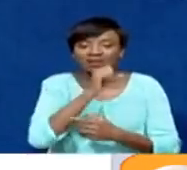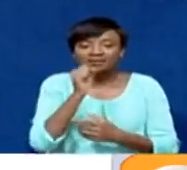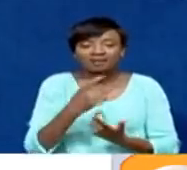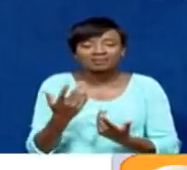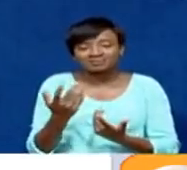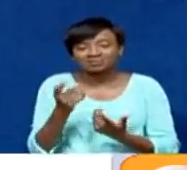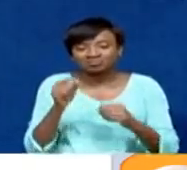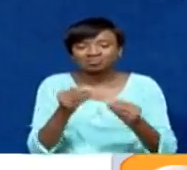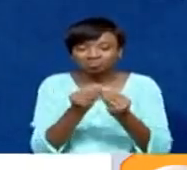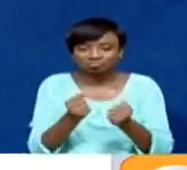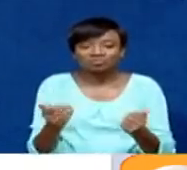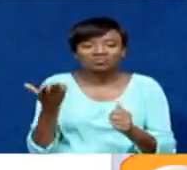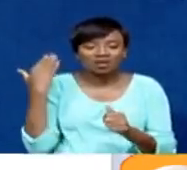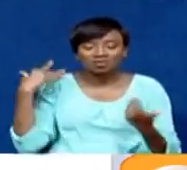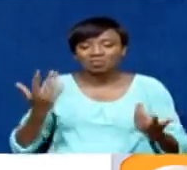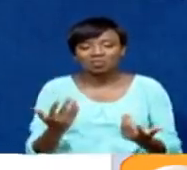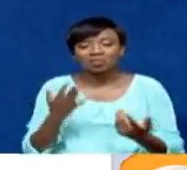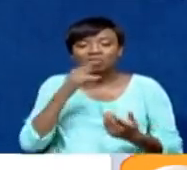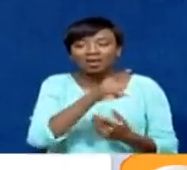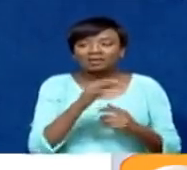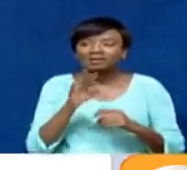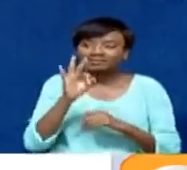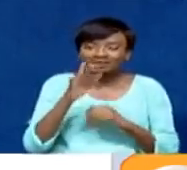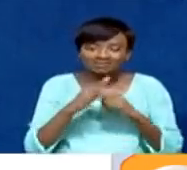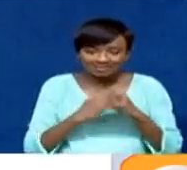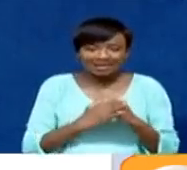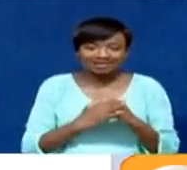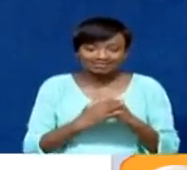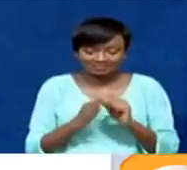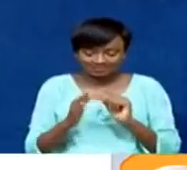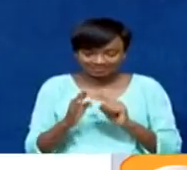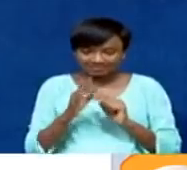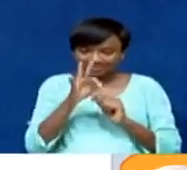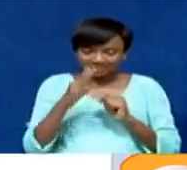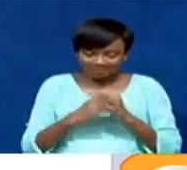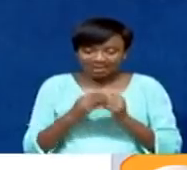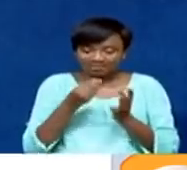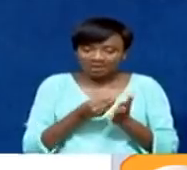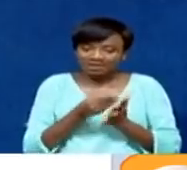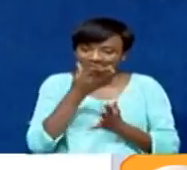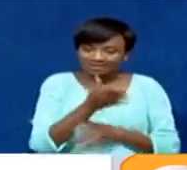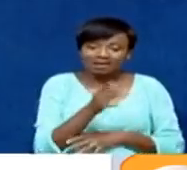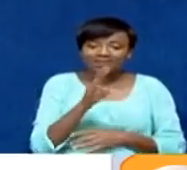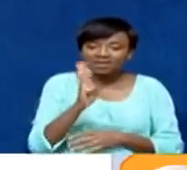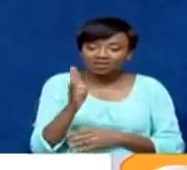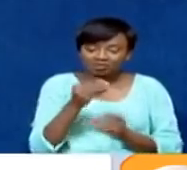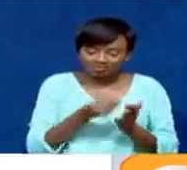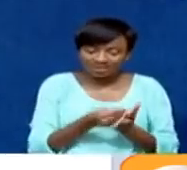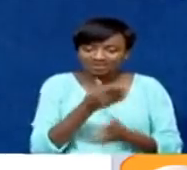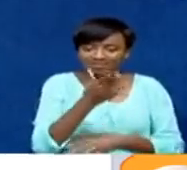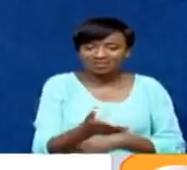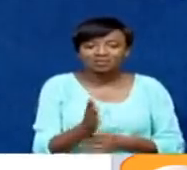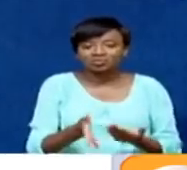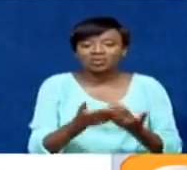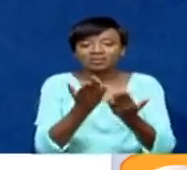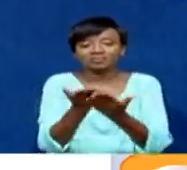ikitumia vibaya shilingi bilioni 39 zilizotengewa hazina ya ustawi wa petroli ili kuwapunguzia wananchi gharama ya